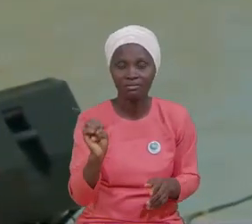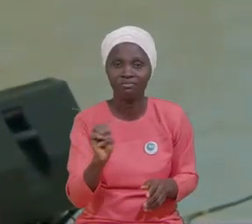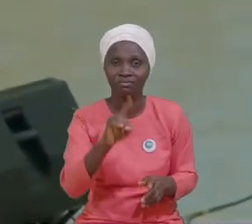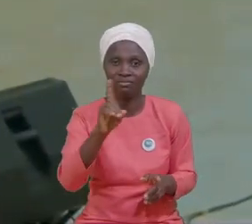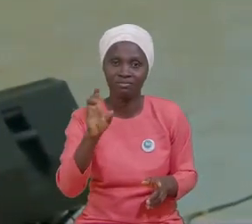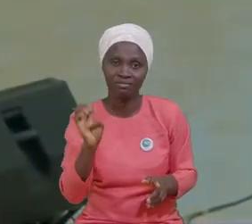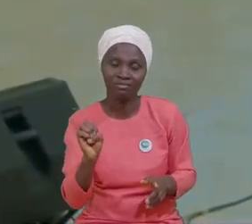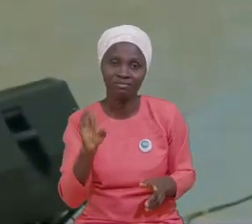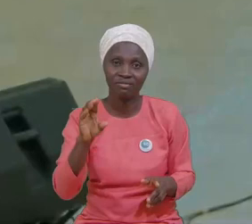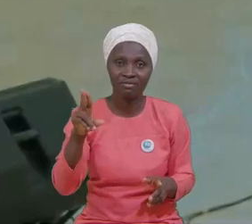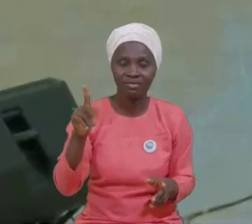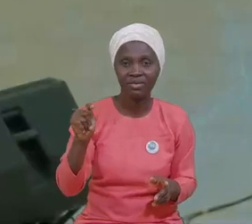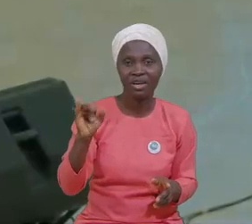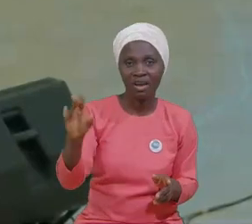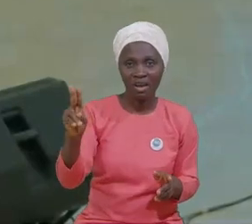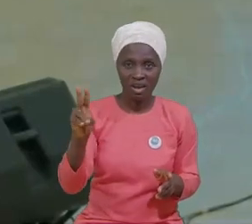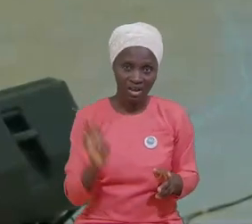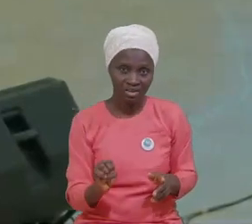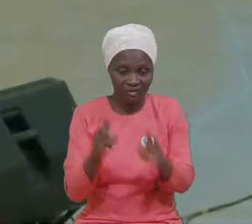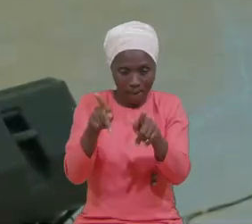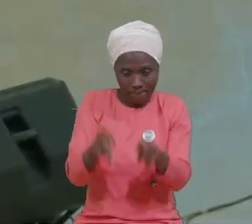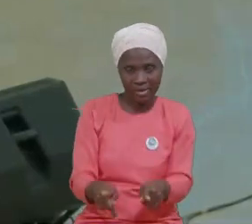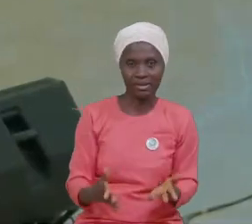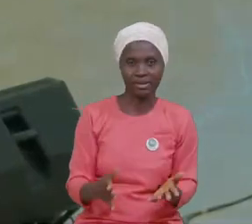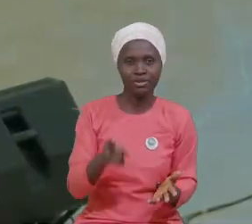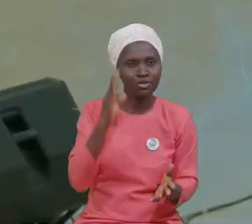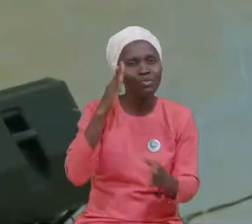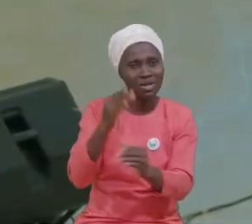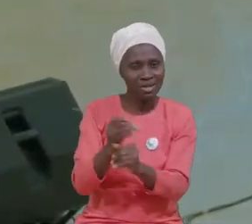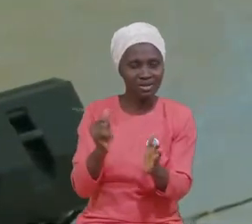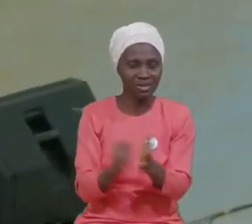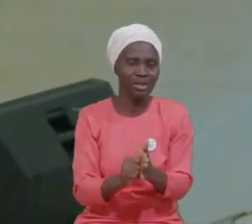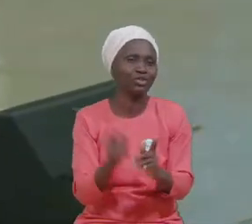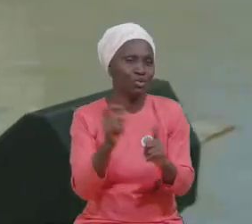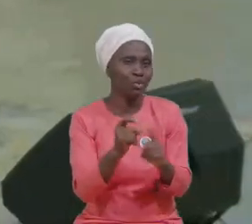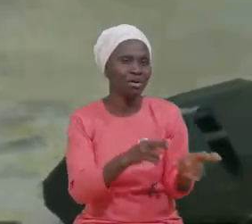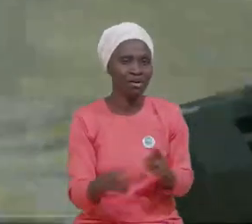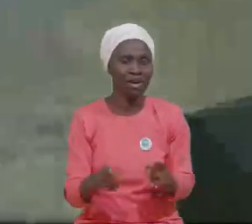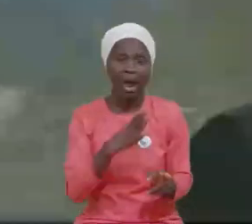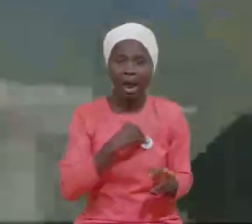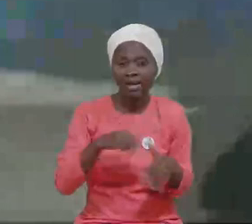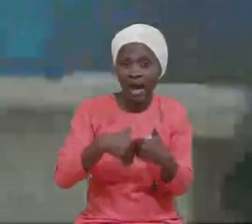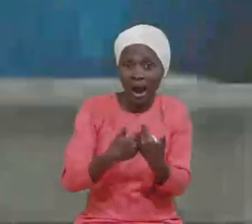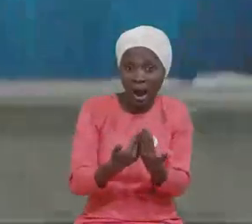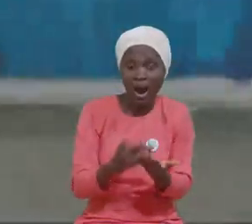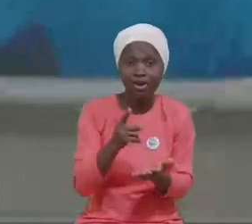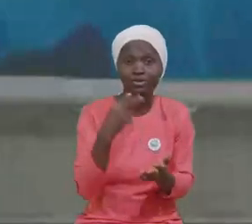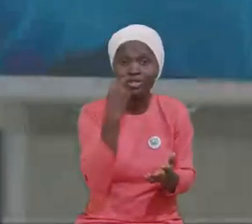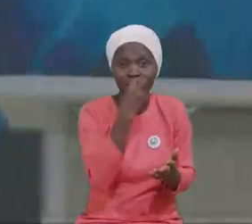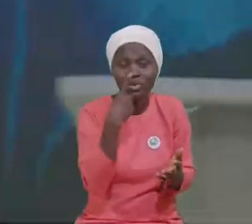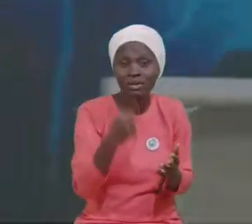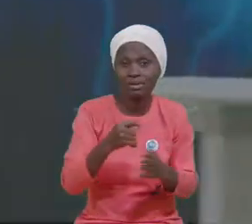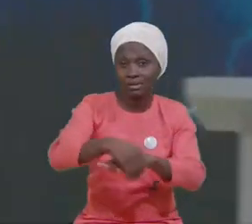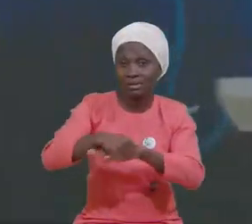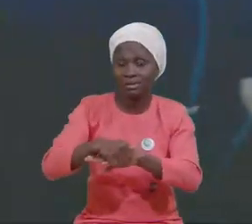déjà l'emploi et c'est comme ça que tu te positionnes. Et tel que tu parles ton langue français avec de bonnes grammaires, une